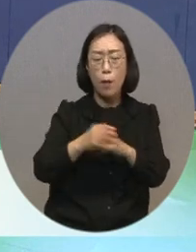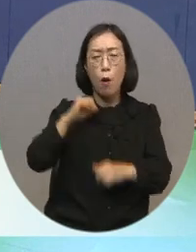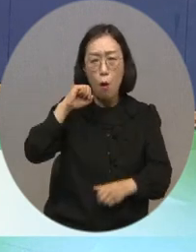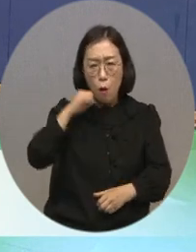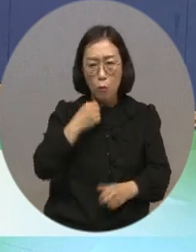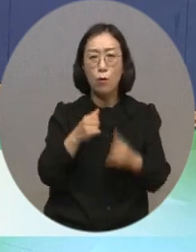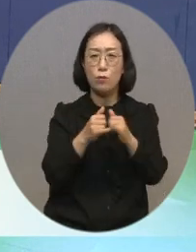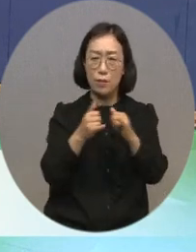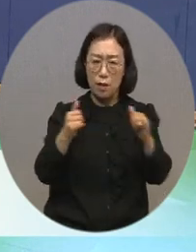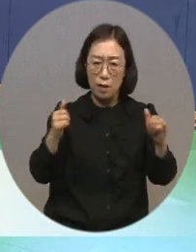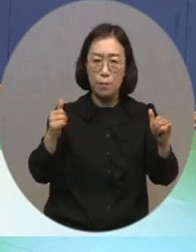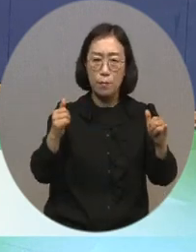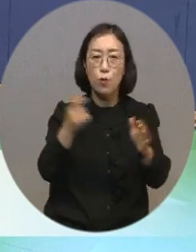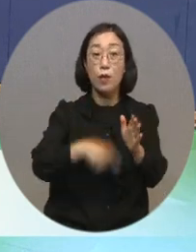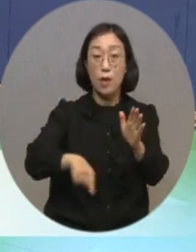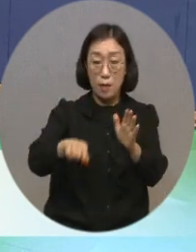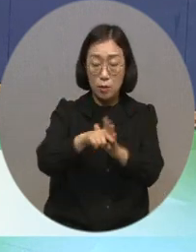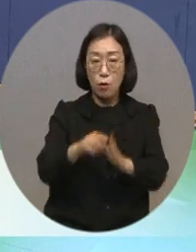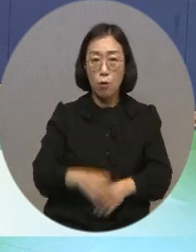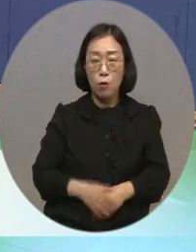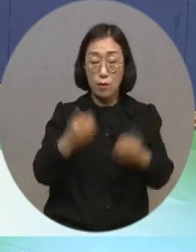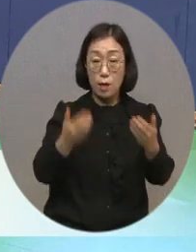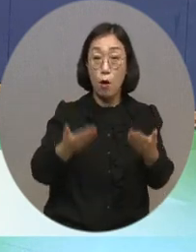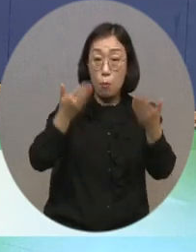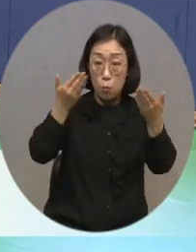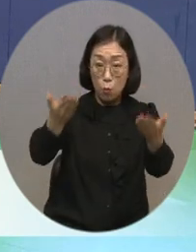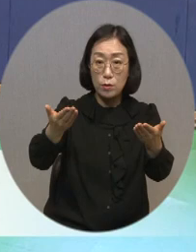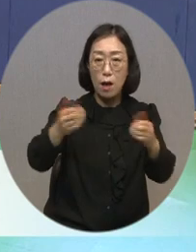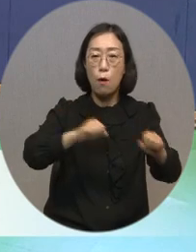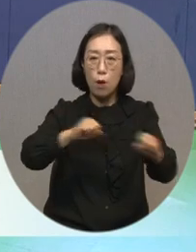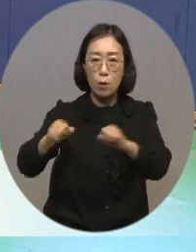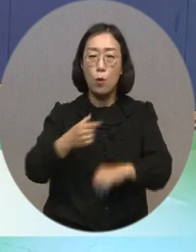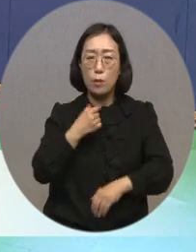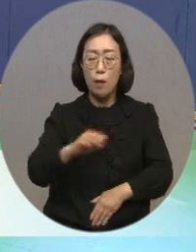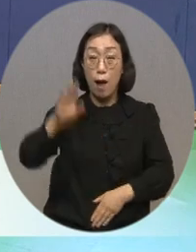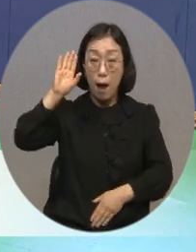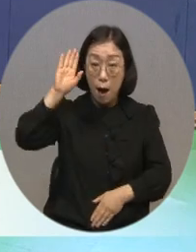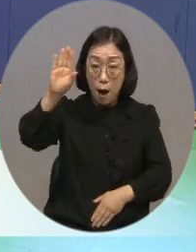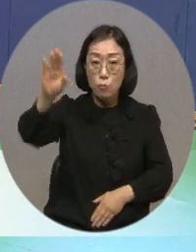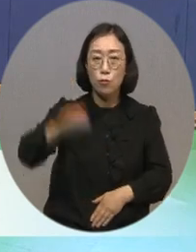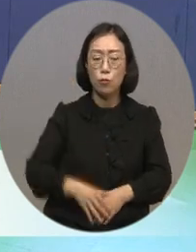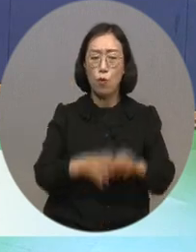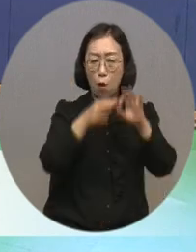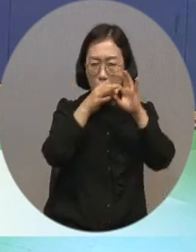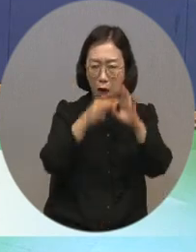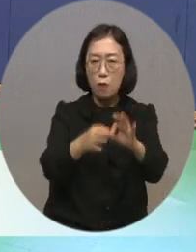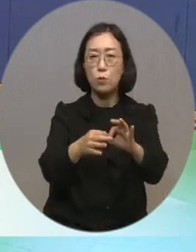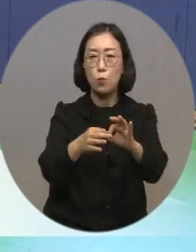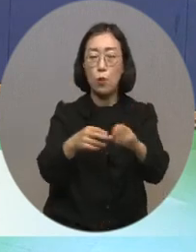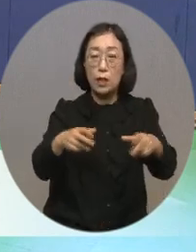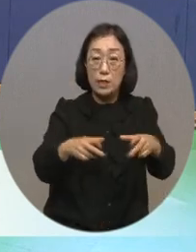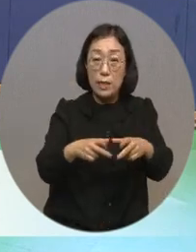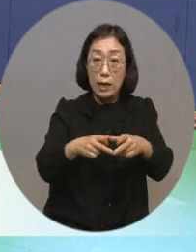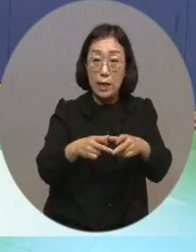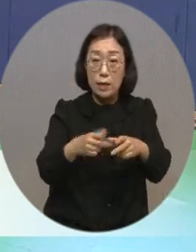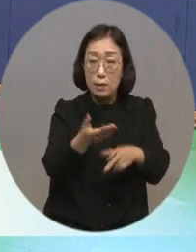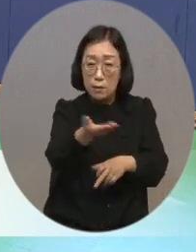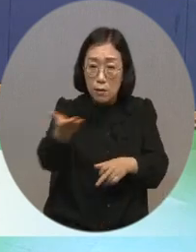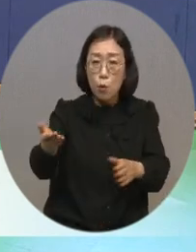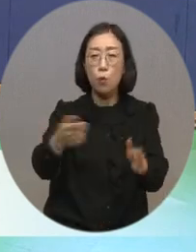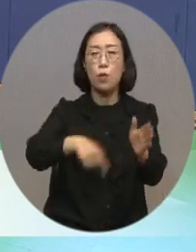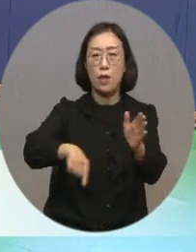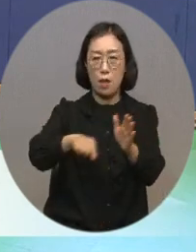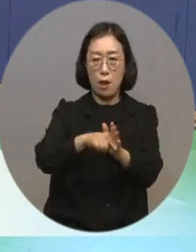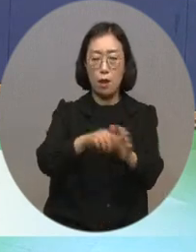어려운 또 이웃을 위해서 봉사를 펼치고 싶고 앞으로도 지속적으로 장애인들을 위해서